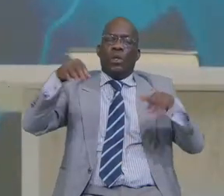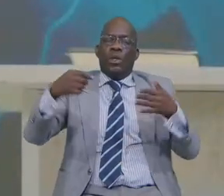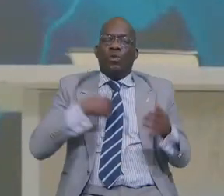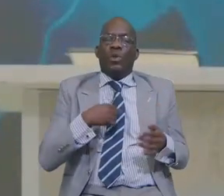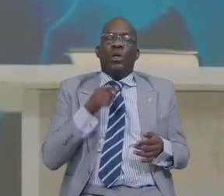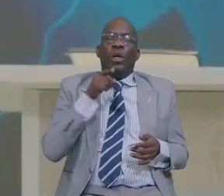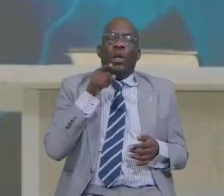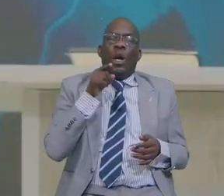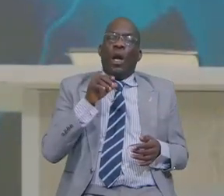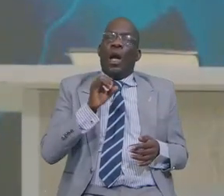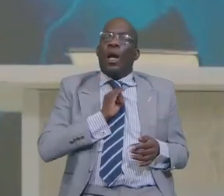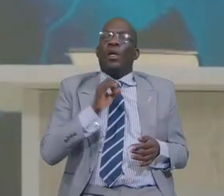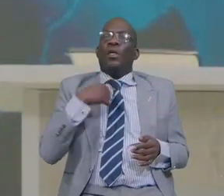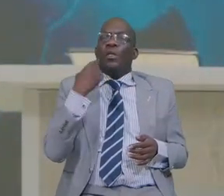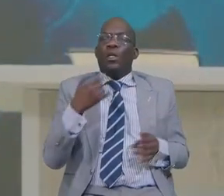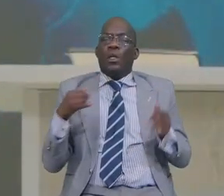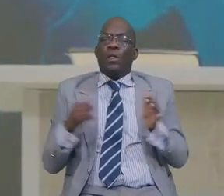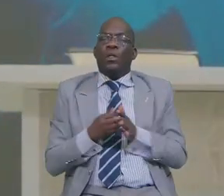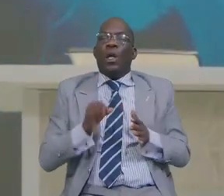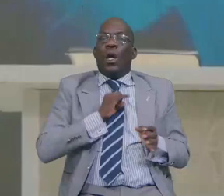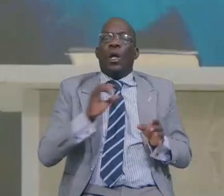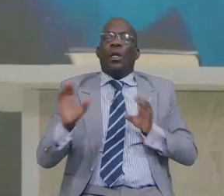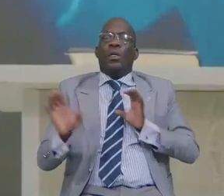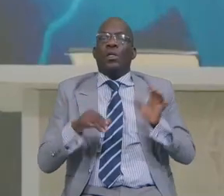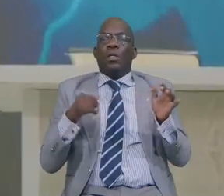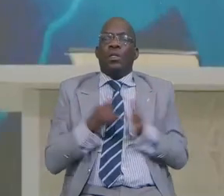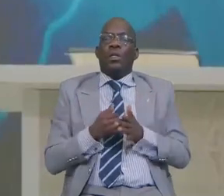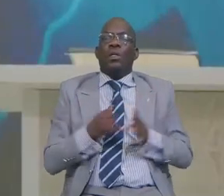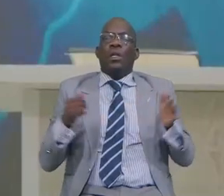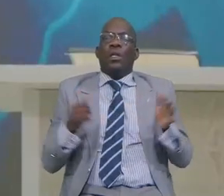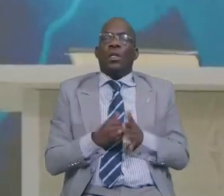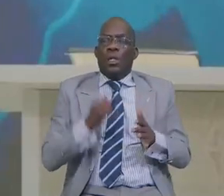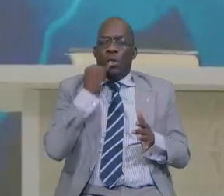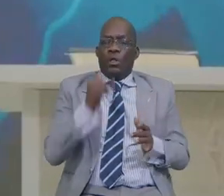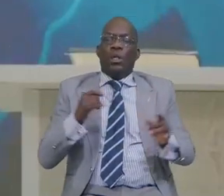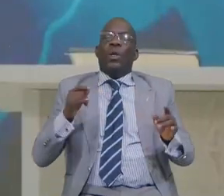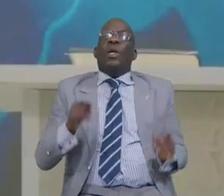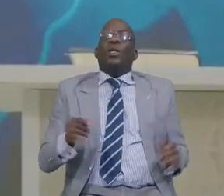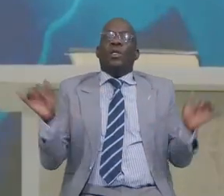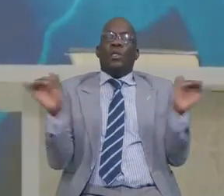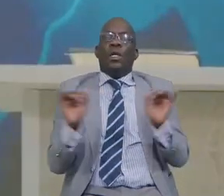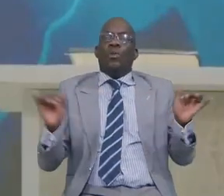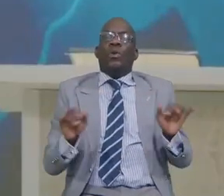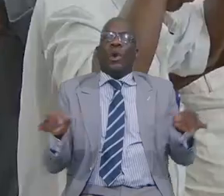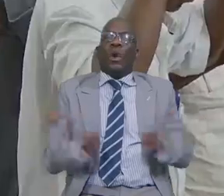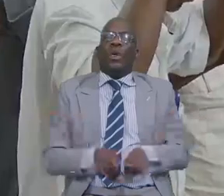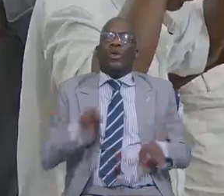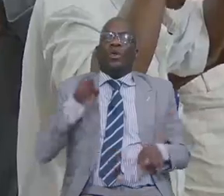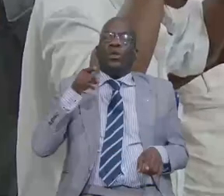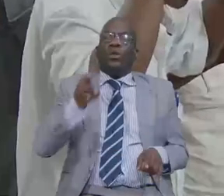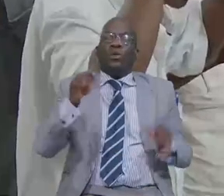l'ai dit, et tu l'as opéré, et c'est exactement comme tu l'as dit.